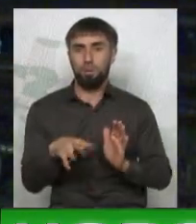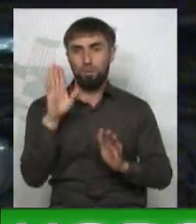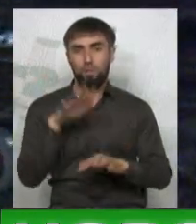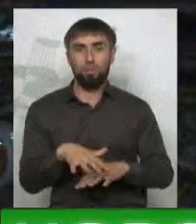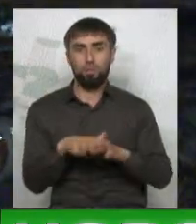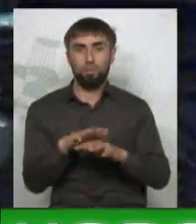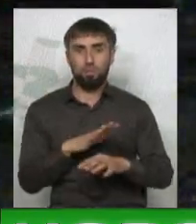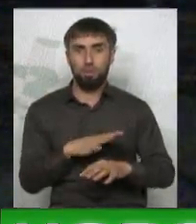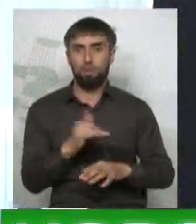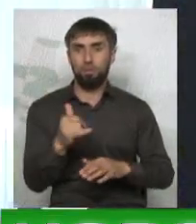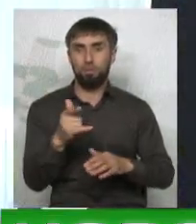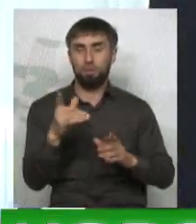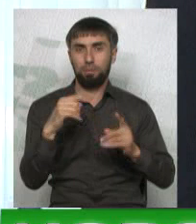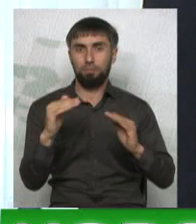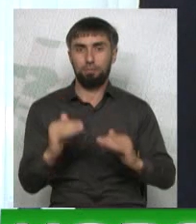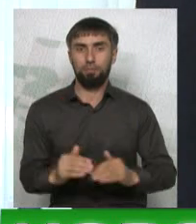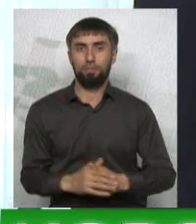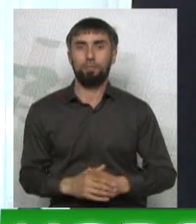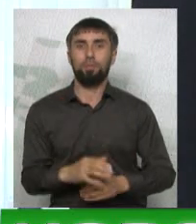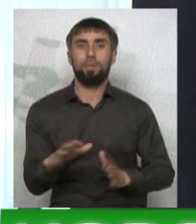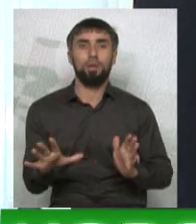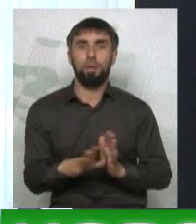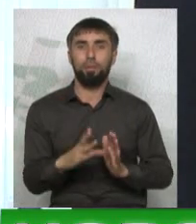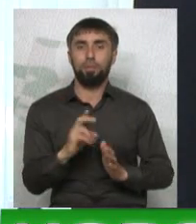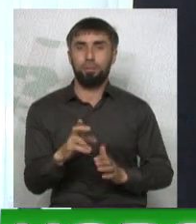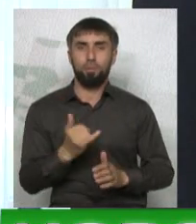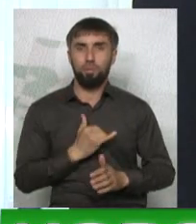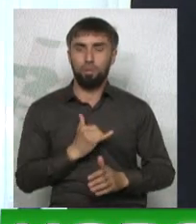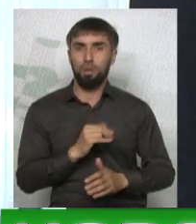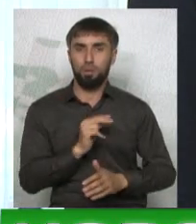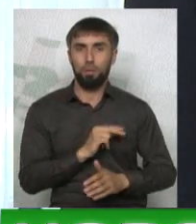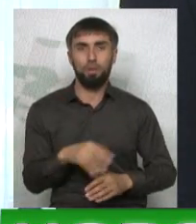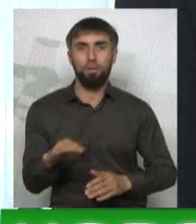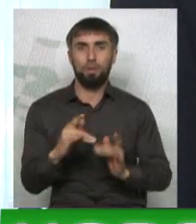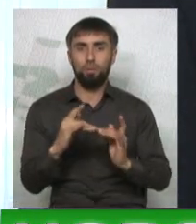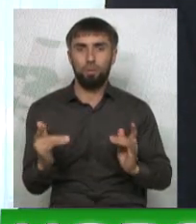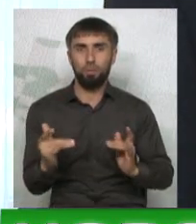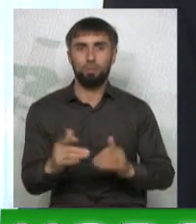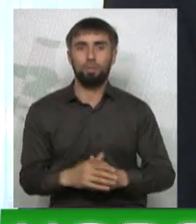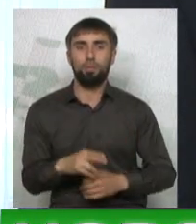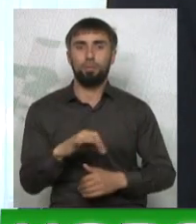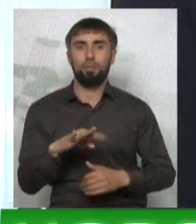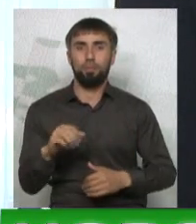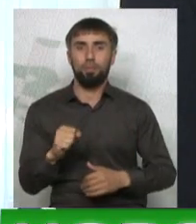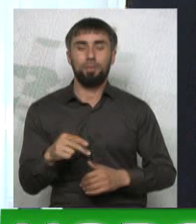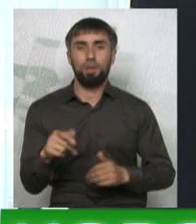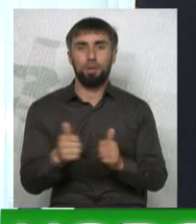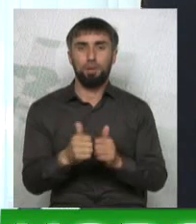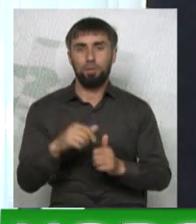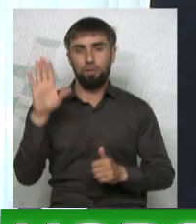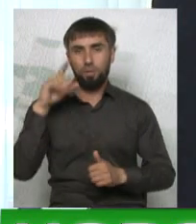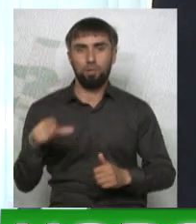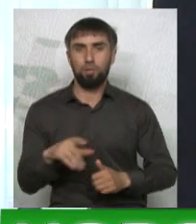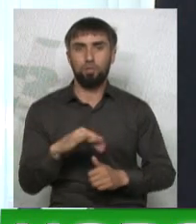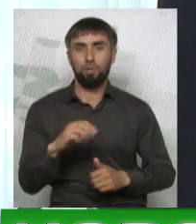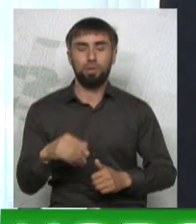сейчас постепенно спадает. Оперативный штаб у нас действует. Все мосты, переправы вдоль реки Суджа